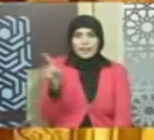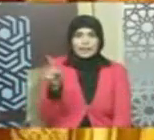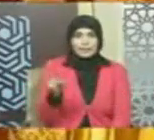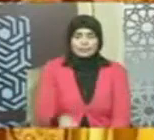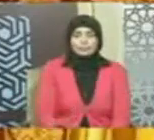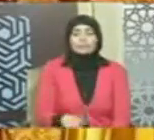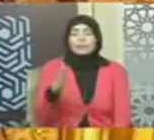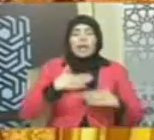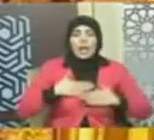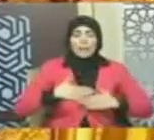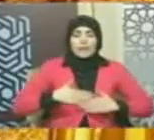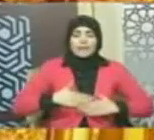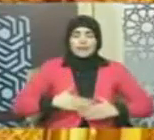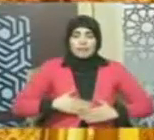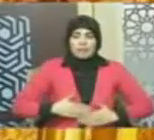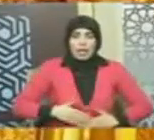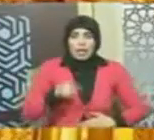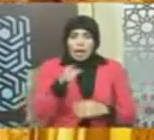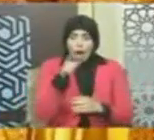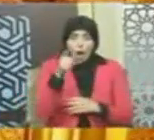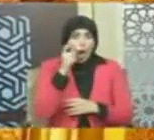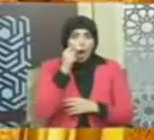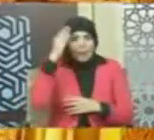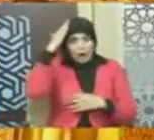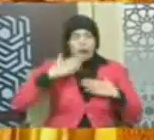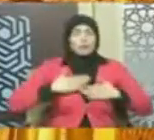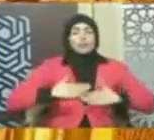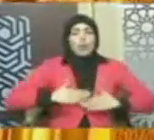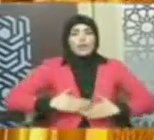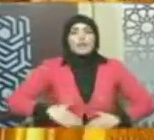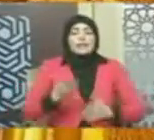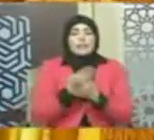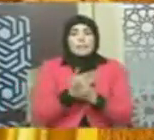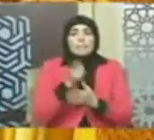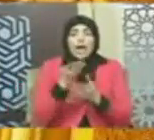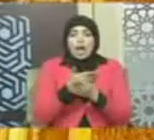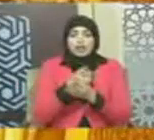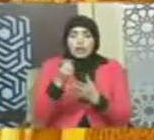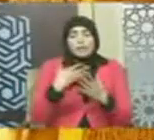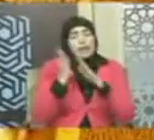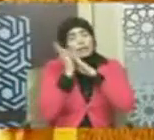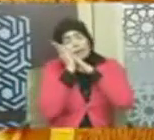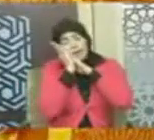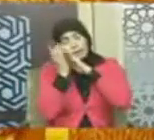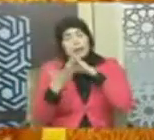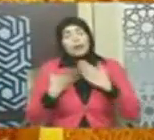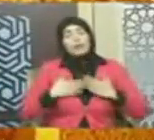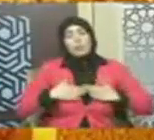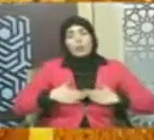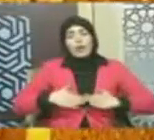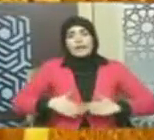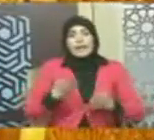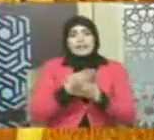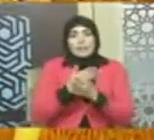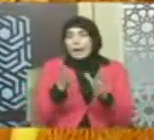أمنت لما أقمت العدل بينهم، فنمت نوم قطير العين